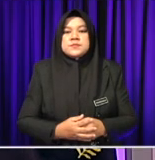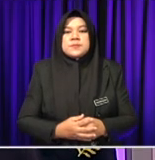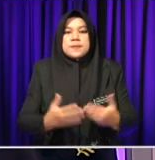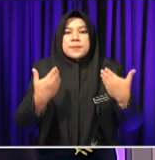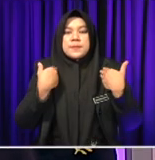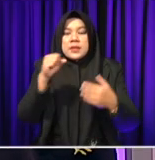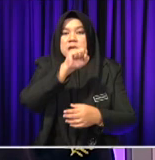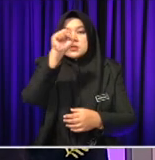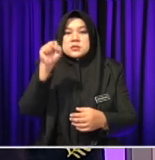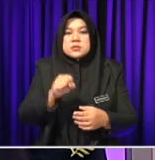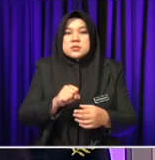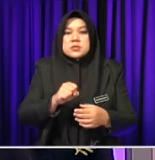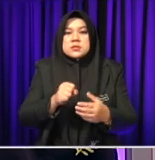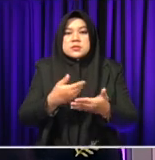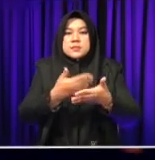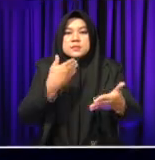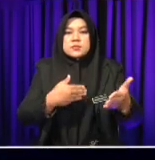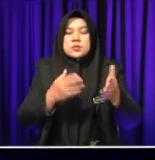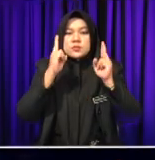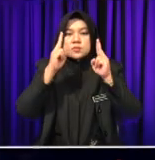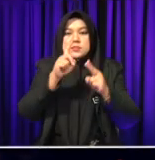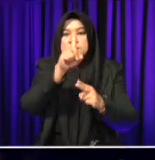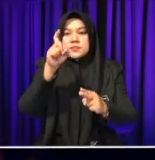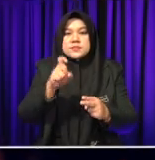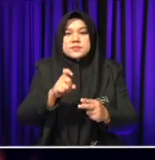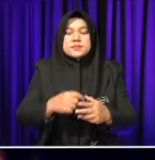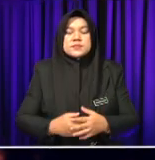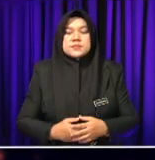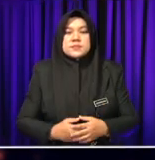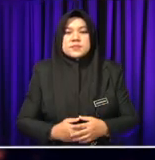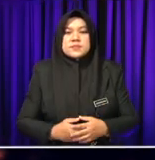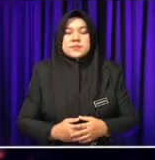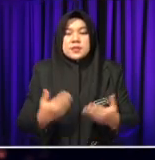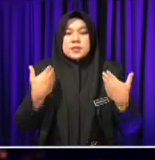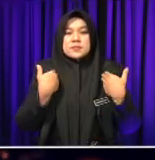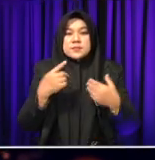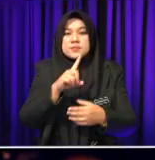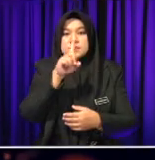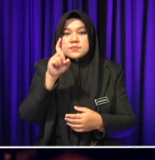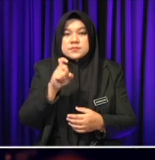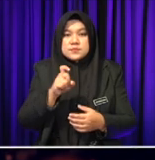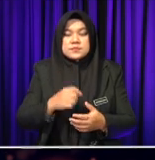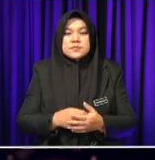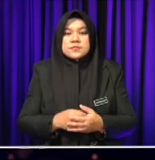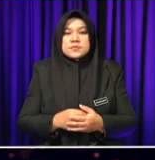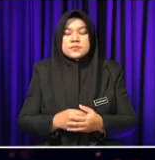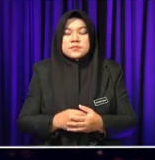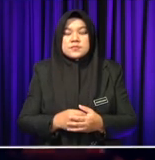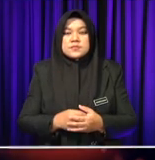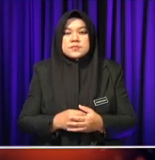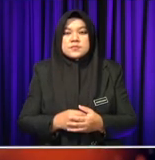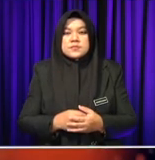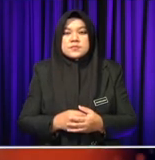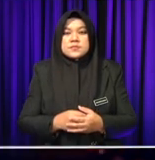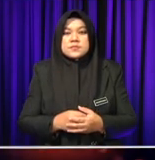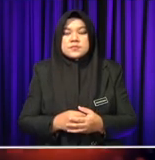ada soalan sebelum Ustazah tanya ada soalan yang nak diajukan kepada Ustazah kita okey faham nampaknya okey boleh tak baik